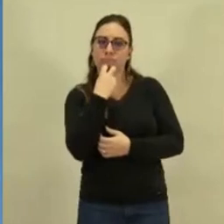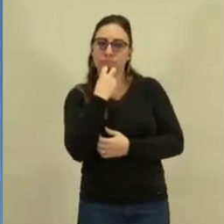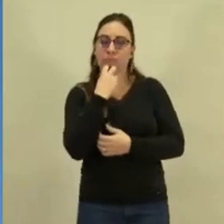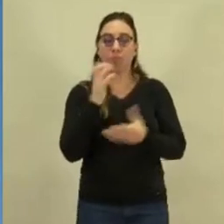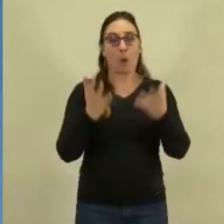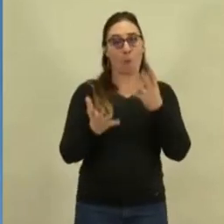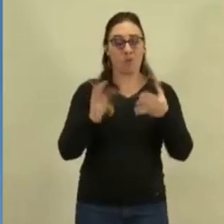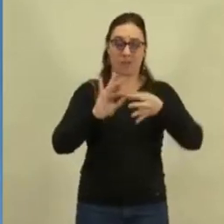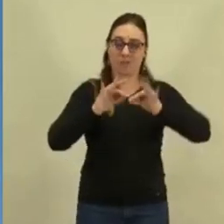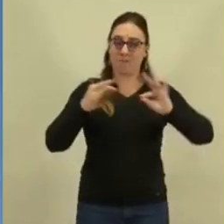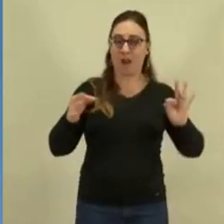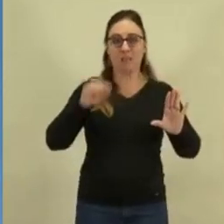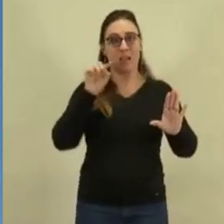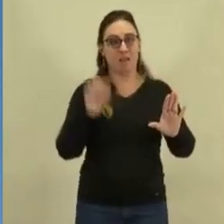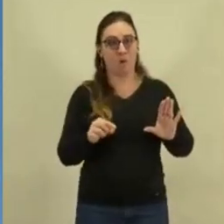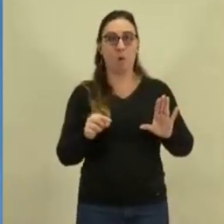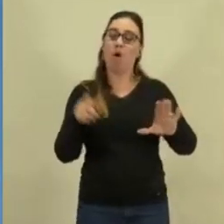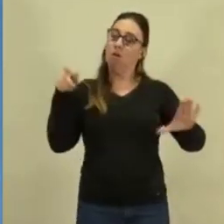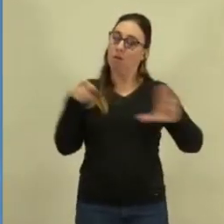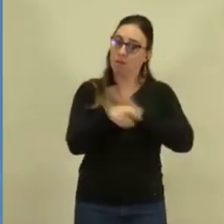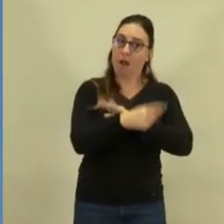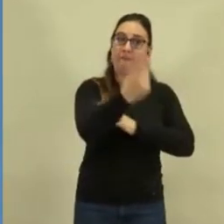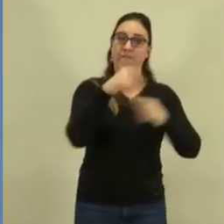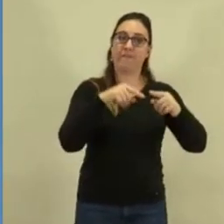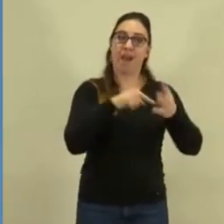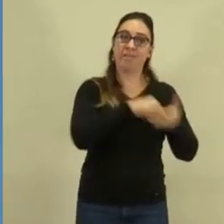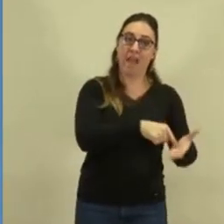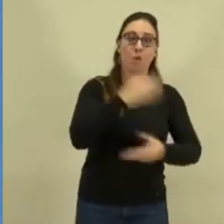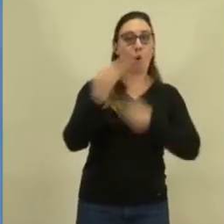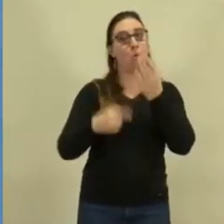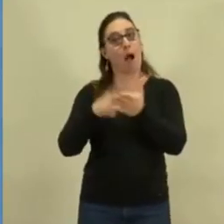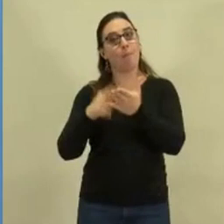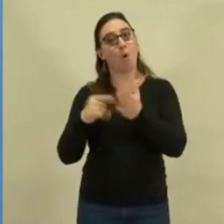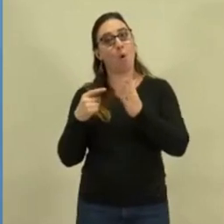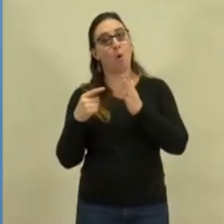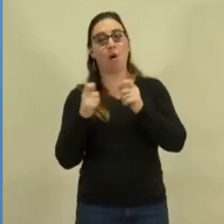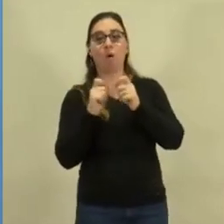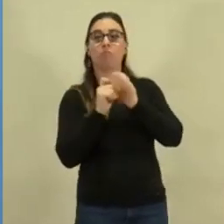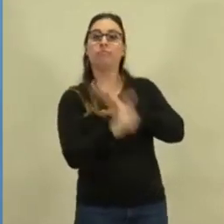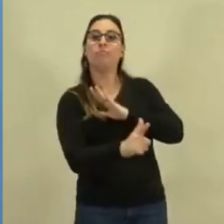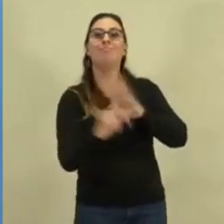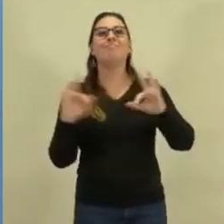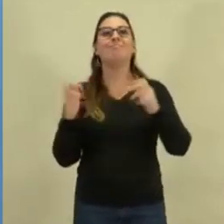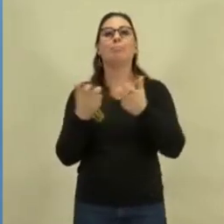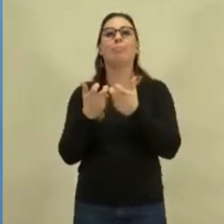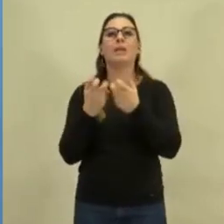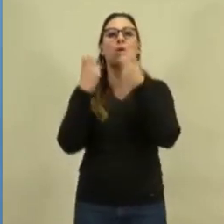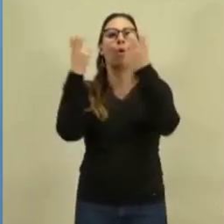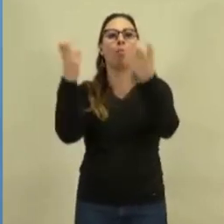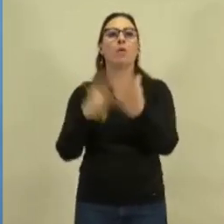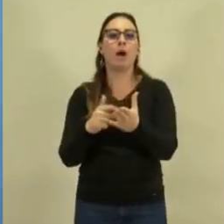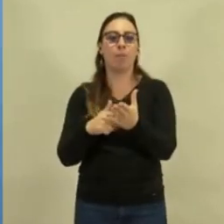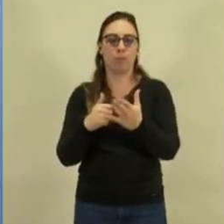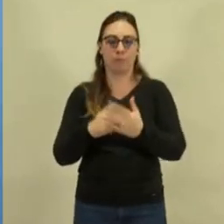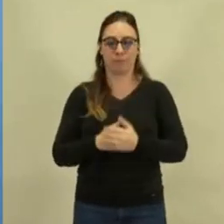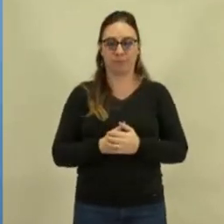mentionné que cela est financé soit par la dette, soit par l'impôt, l'augmentation de l'impôt. Vous pourriez même